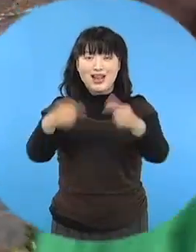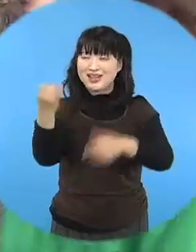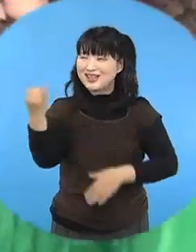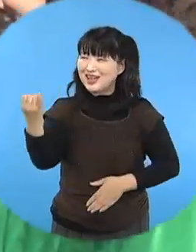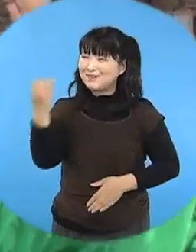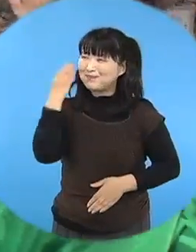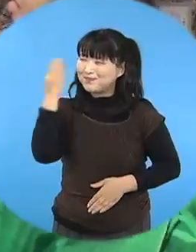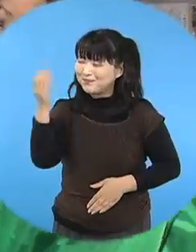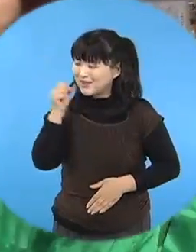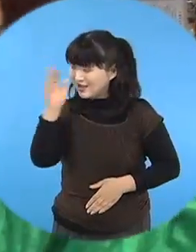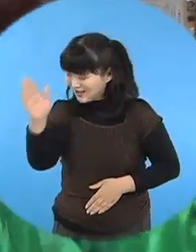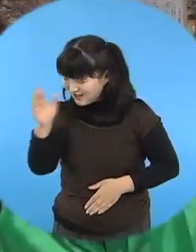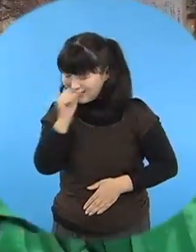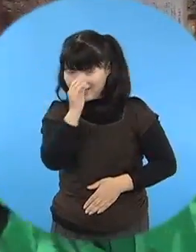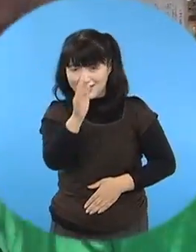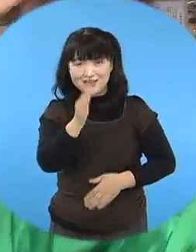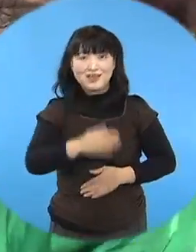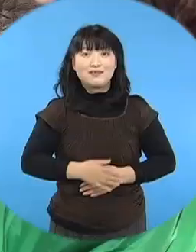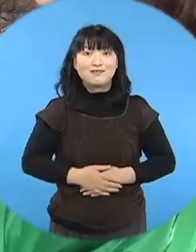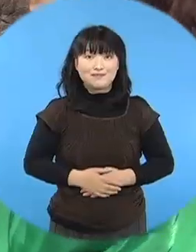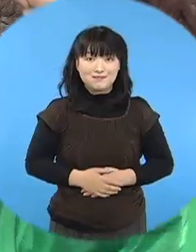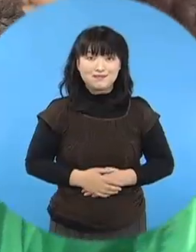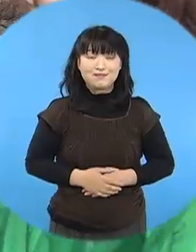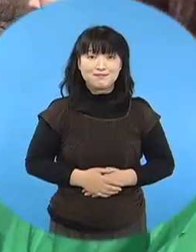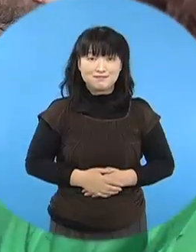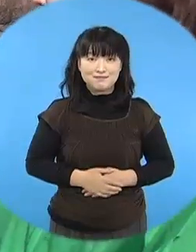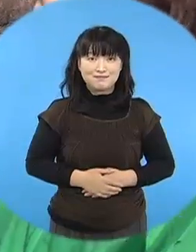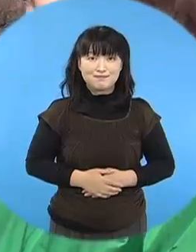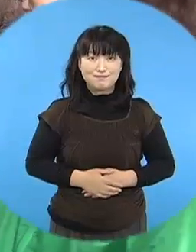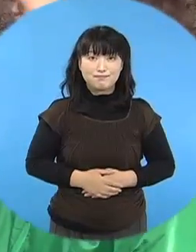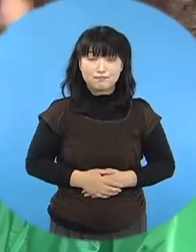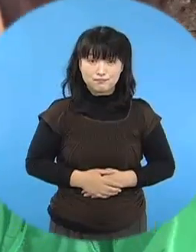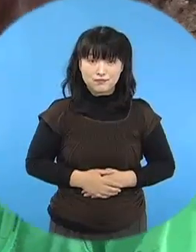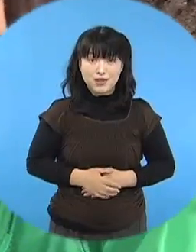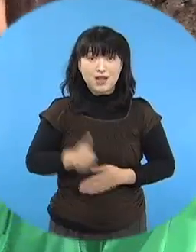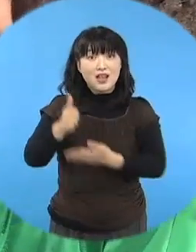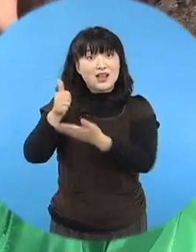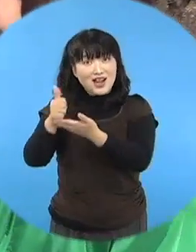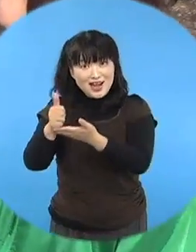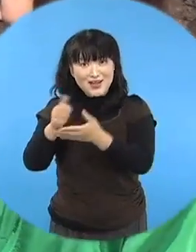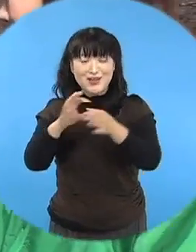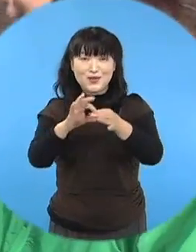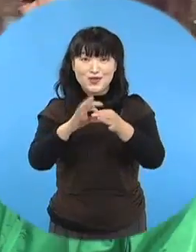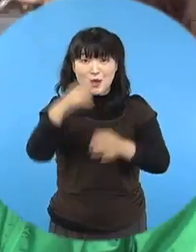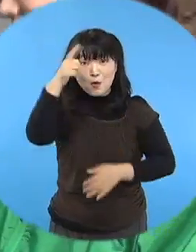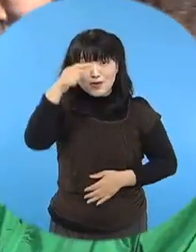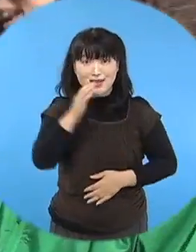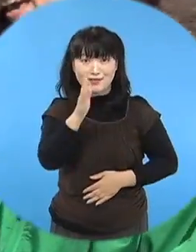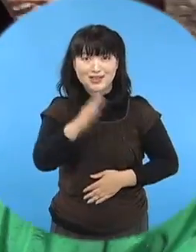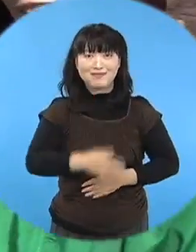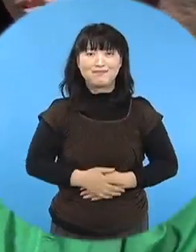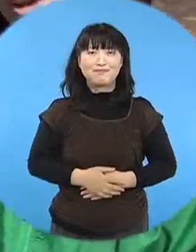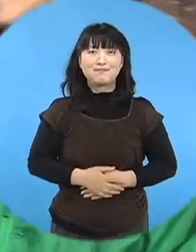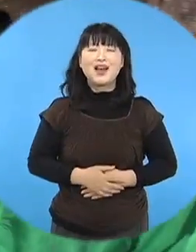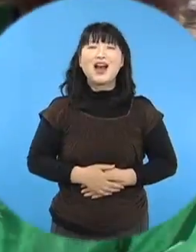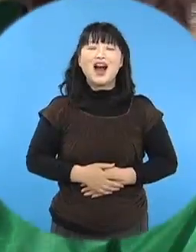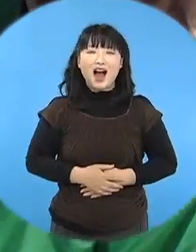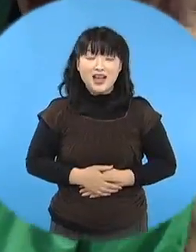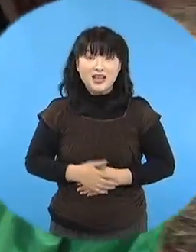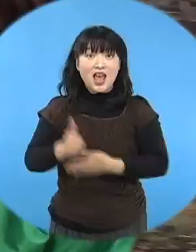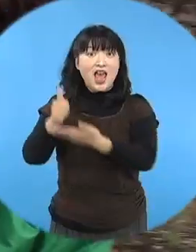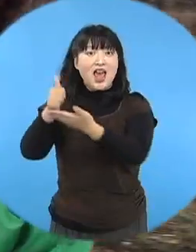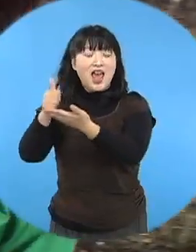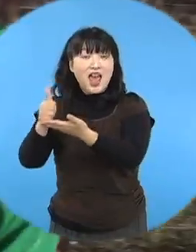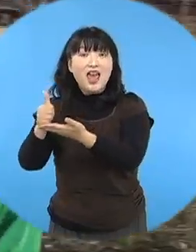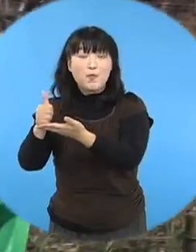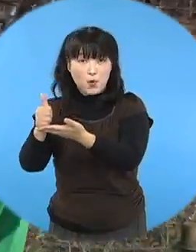花木さんに伺います。よろしくお願いします。 よろしくお願いします。 花木さん、川崎平衛門について教えていただけますか。 はい、川崎平